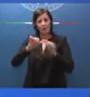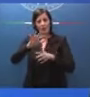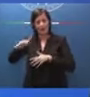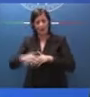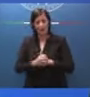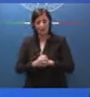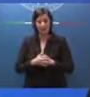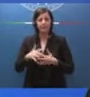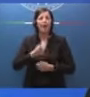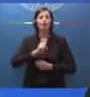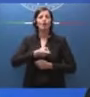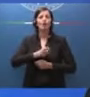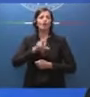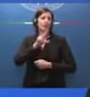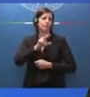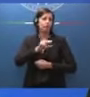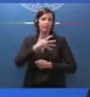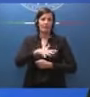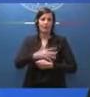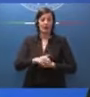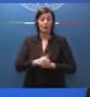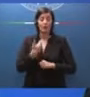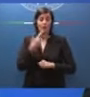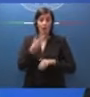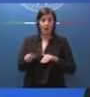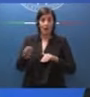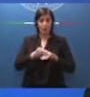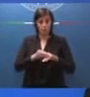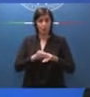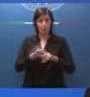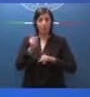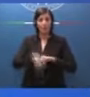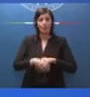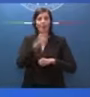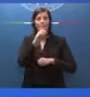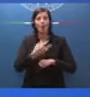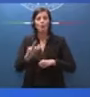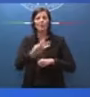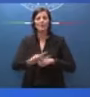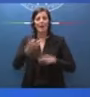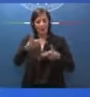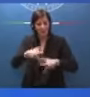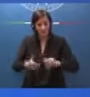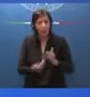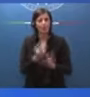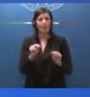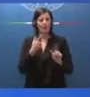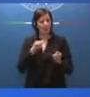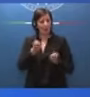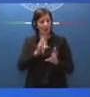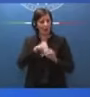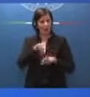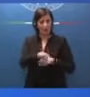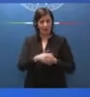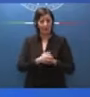ha già detto tanto c'è c'è anche aggiungo È rinnovato il bonus maroni in manovra Nel senso